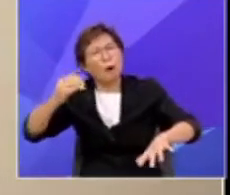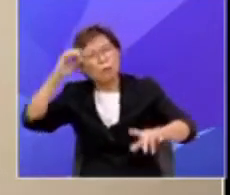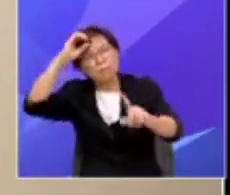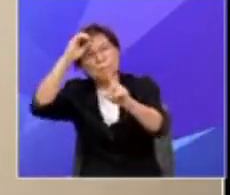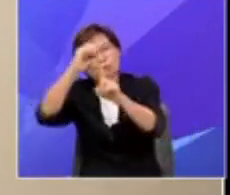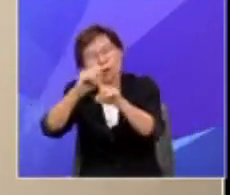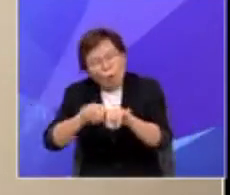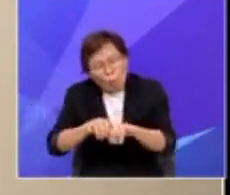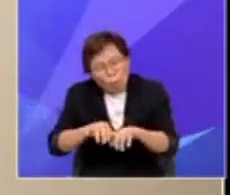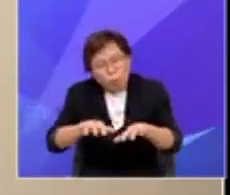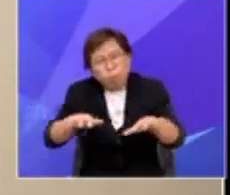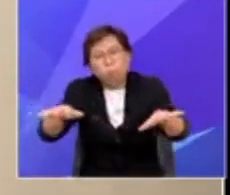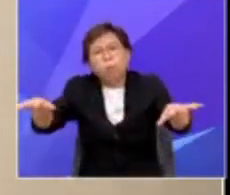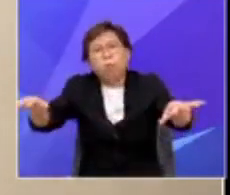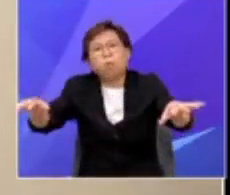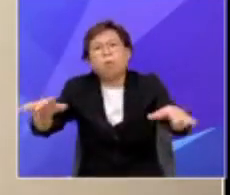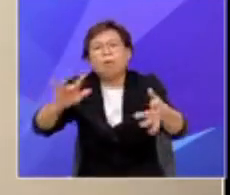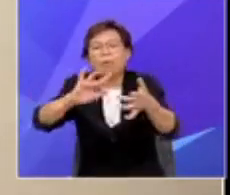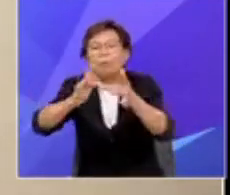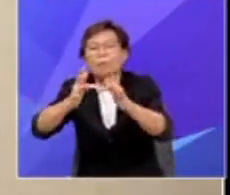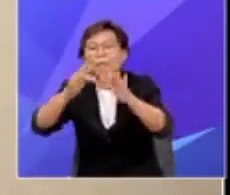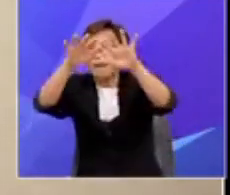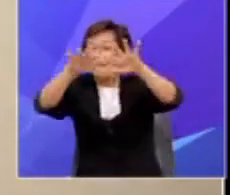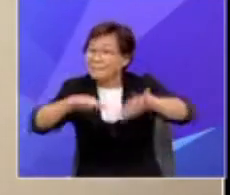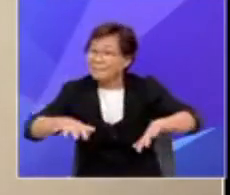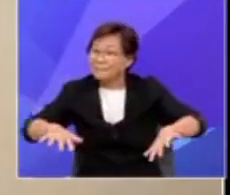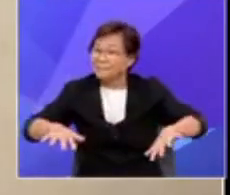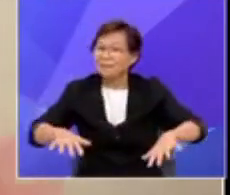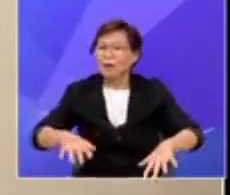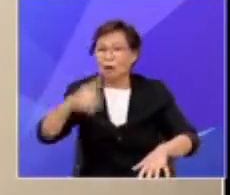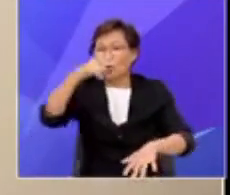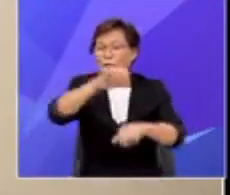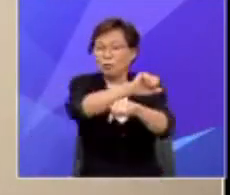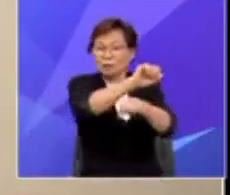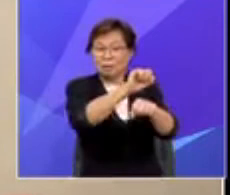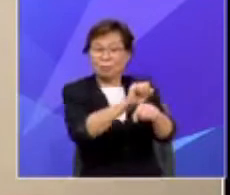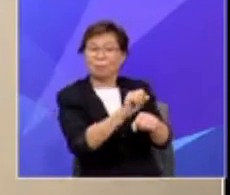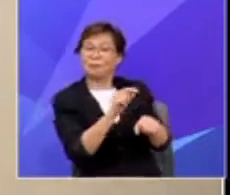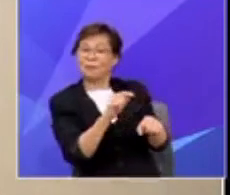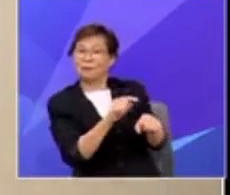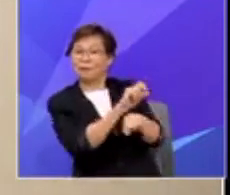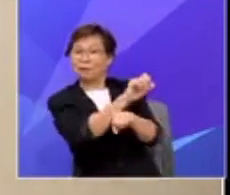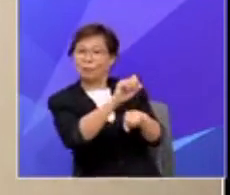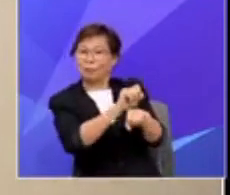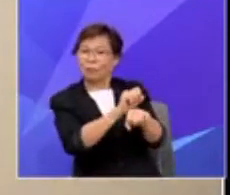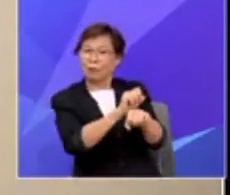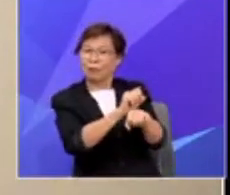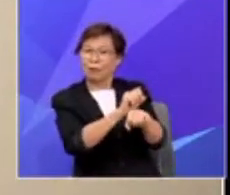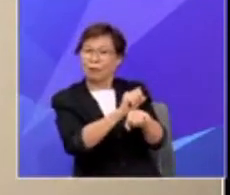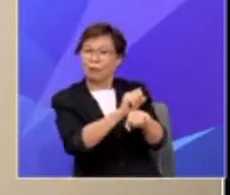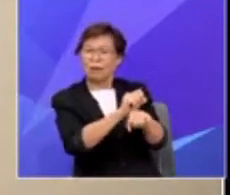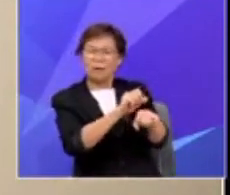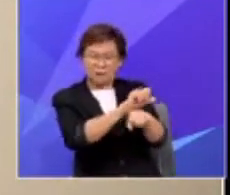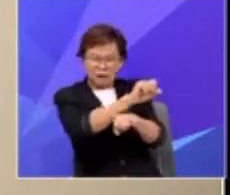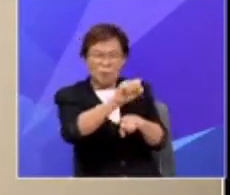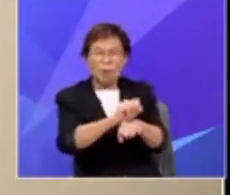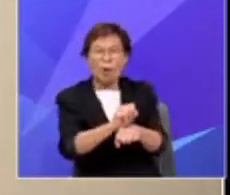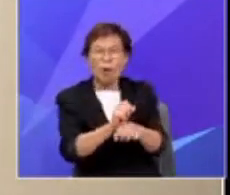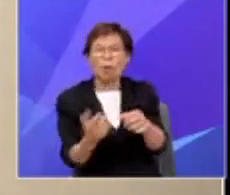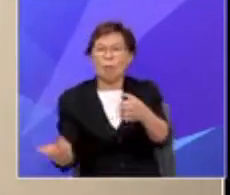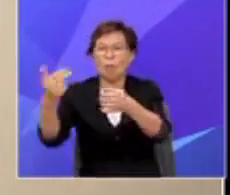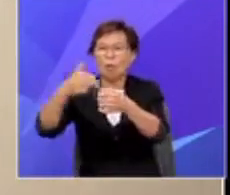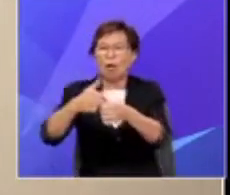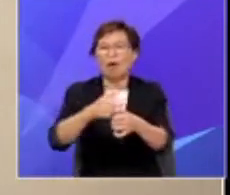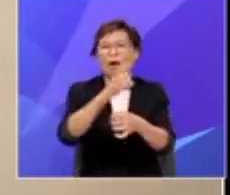memperluas kan infrastruktur juga ASEAN dan untuk Singapore pula negara ini lebih bergiat dalam